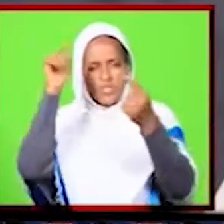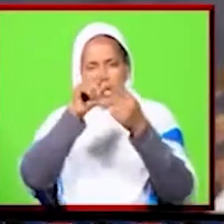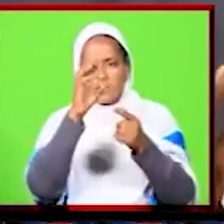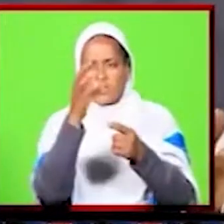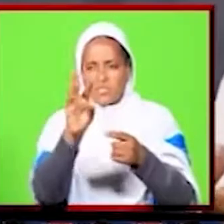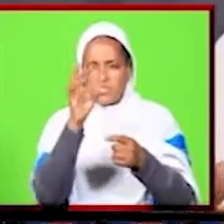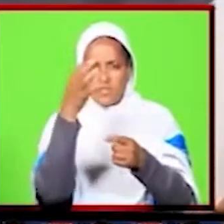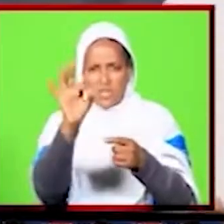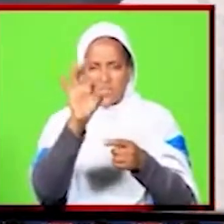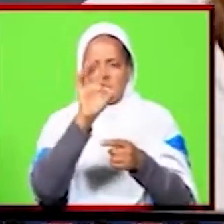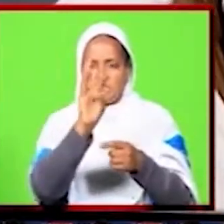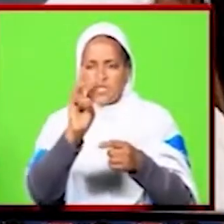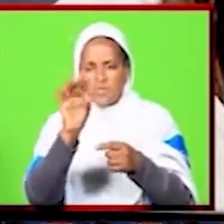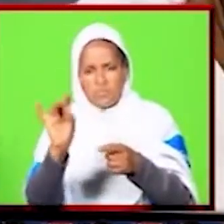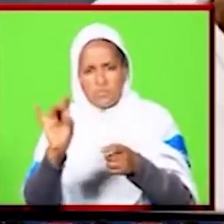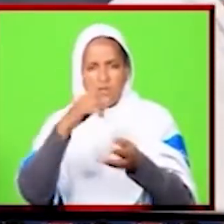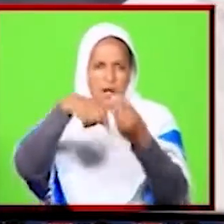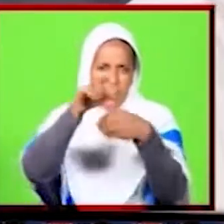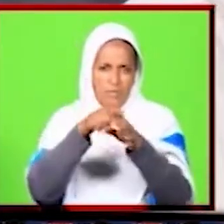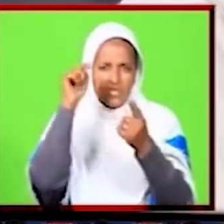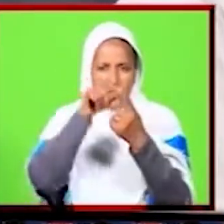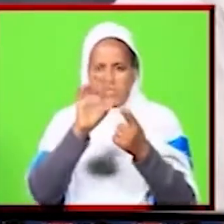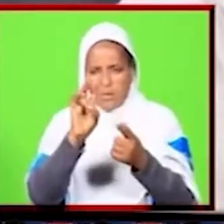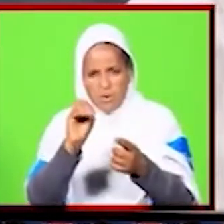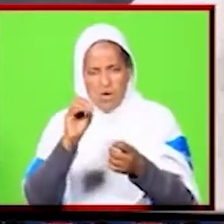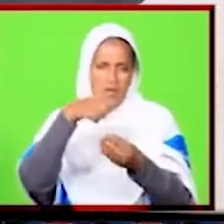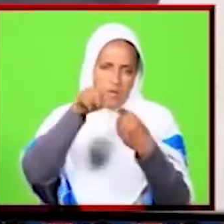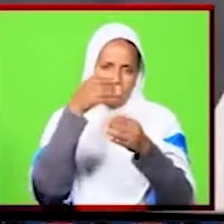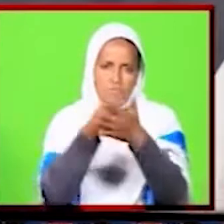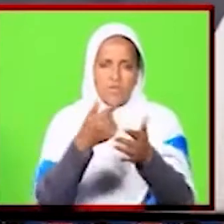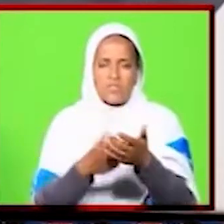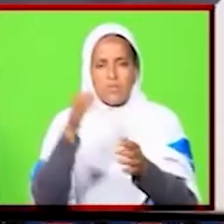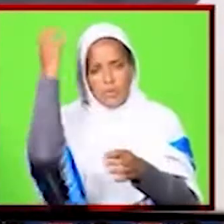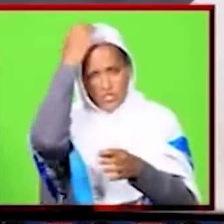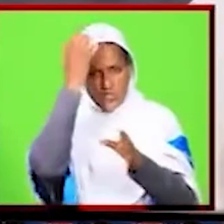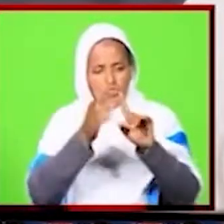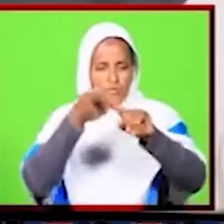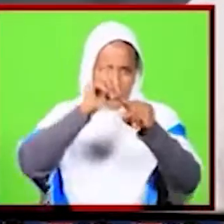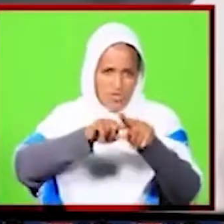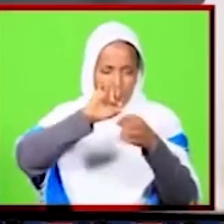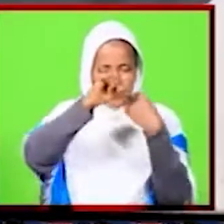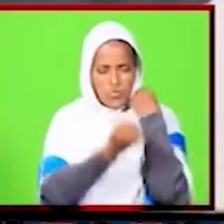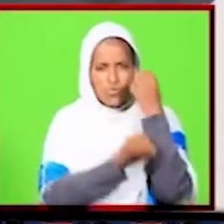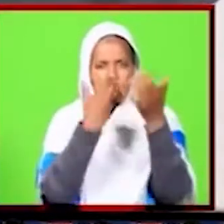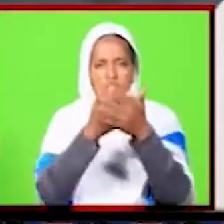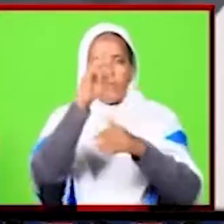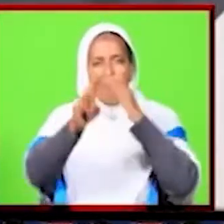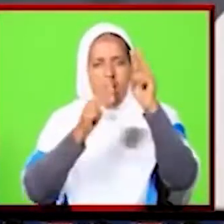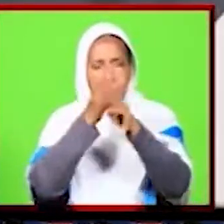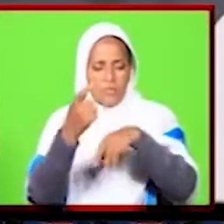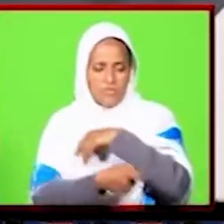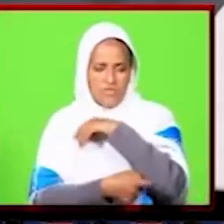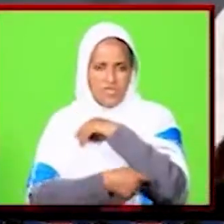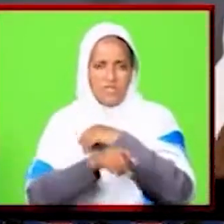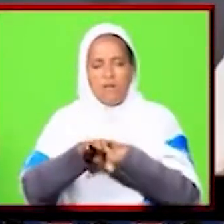ተሳደው እስከ 1968 ዓመተ ምህረት ድረስ የዛሬ 70 ዓመት መንግስታቸው መልሰው እስከሚመሰርቱ ድረስ በዓለም ተሳደው ተፈትነው ነው